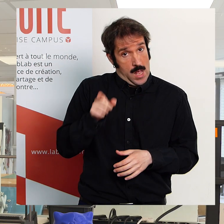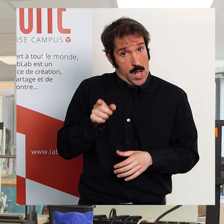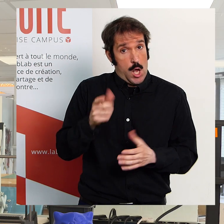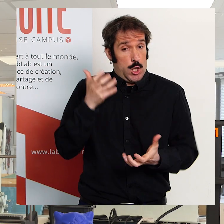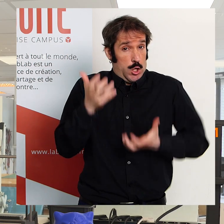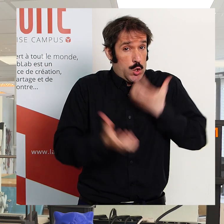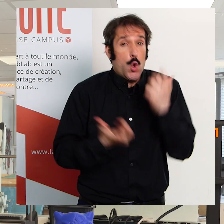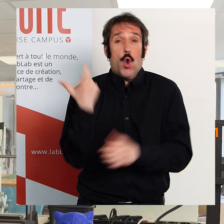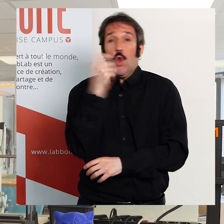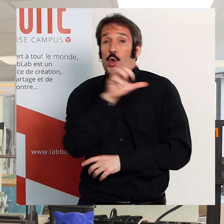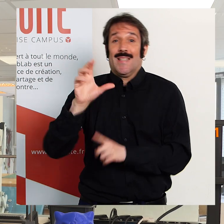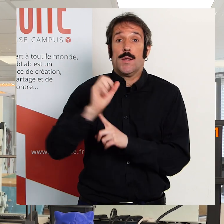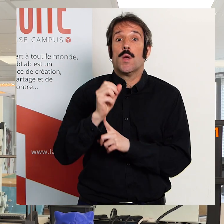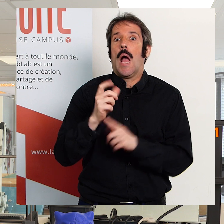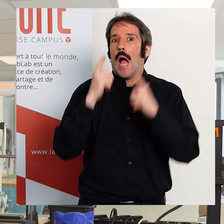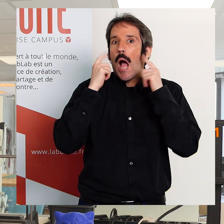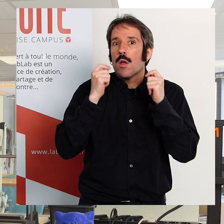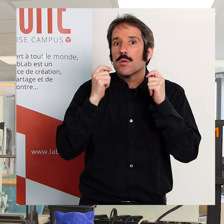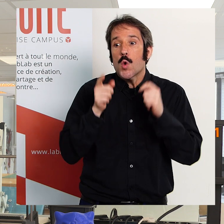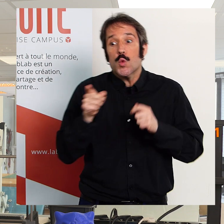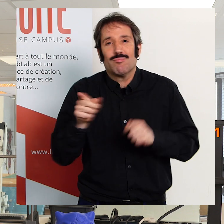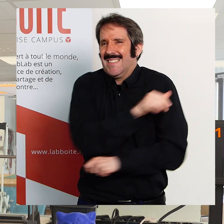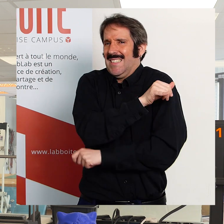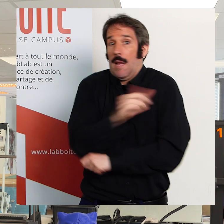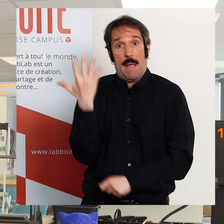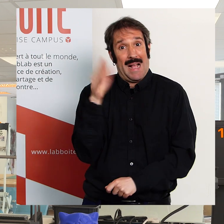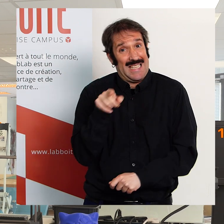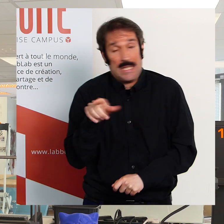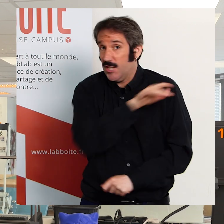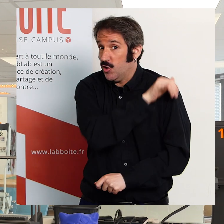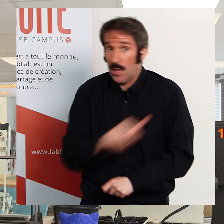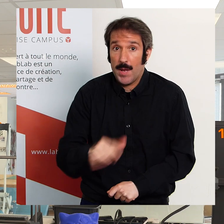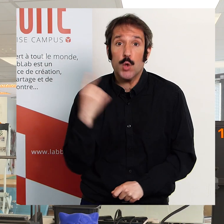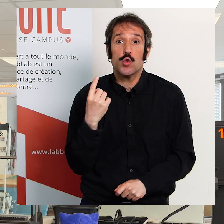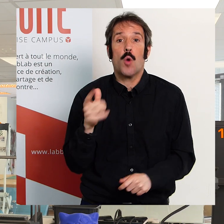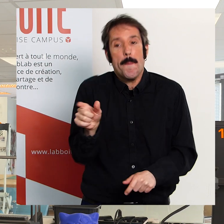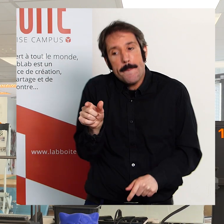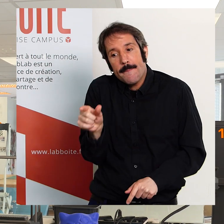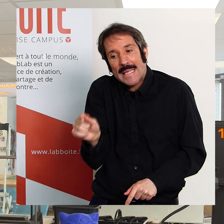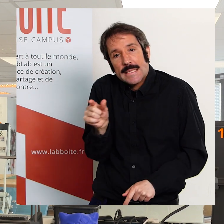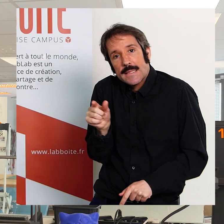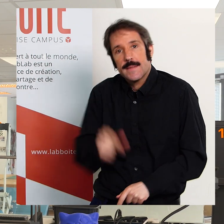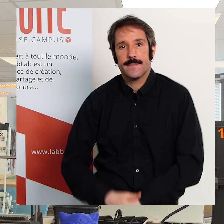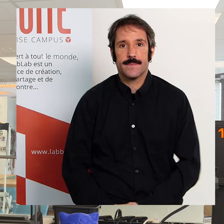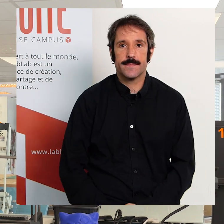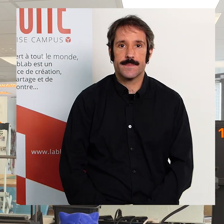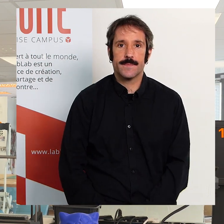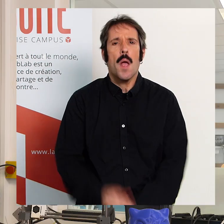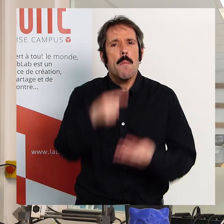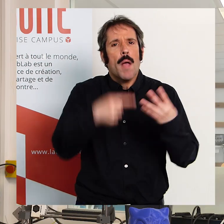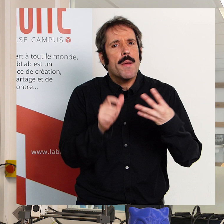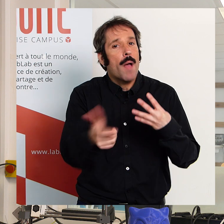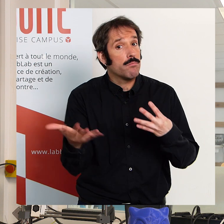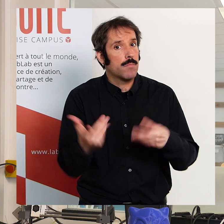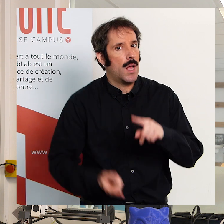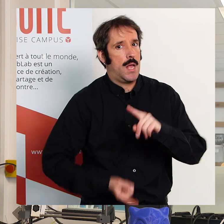Elle va chauffer à 205 degrés, donc attention à ne pas vous brûler, il ne faudra jamais y accéder avec les doigts, toujours avec une pince. Donc